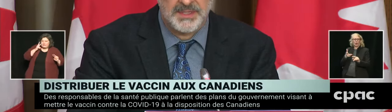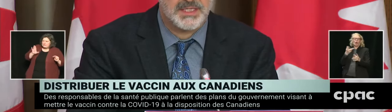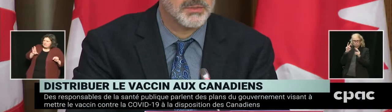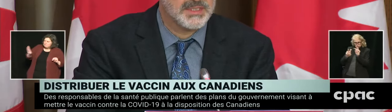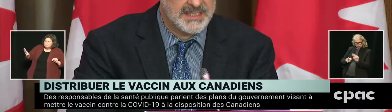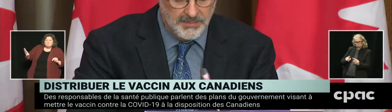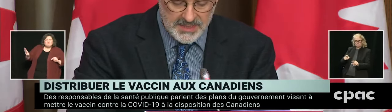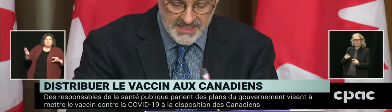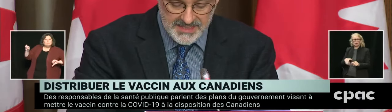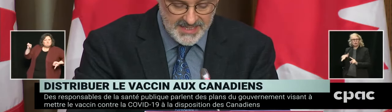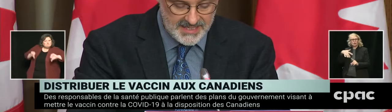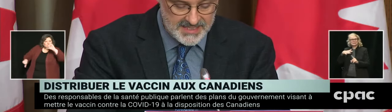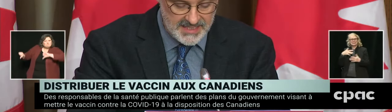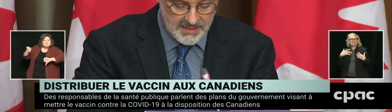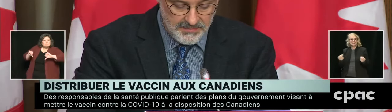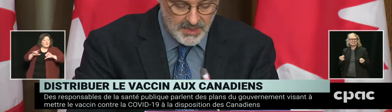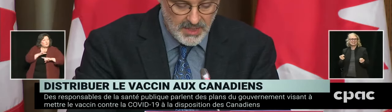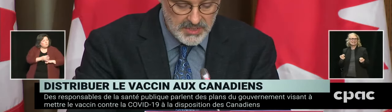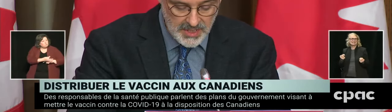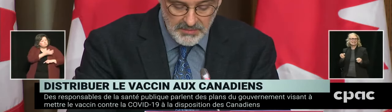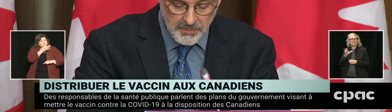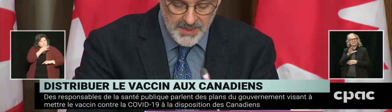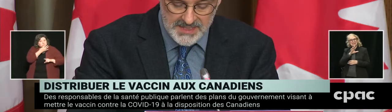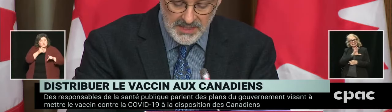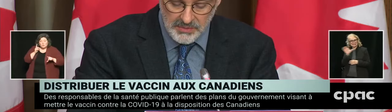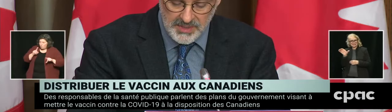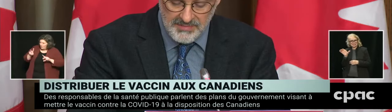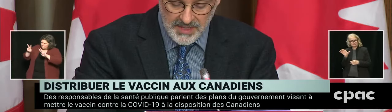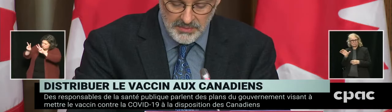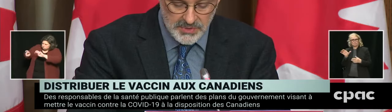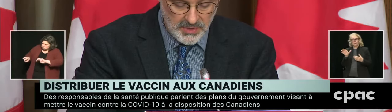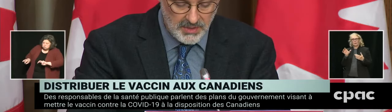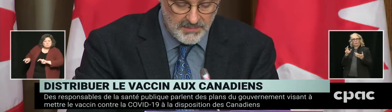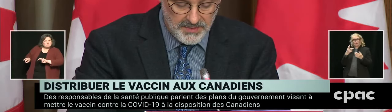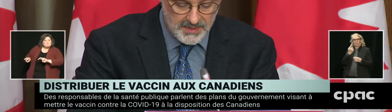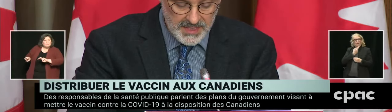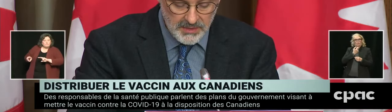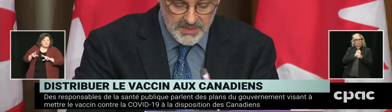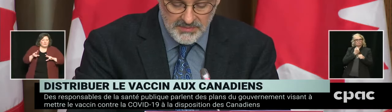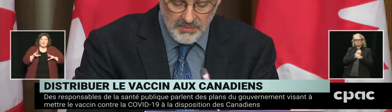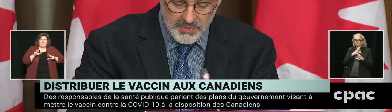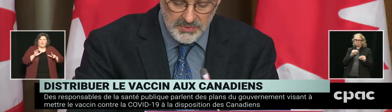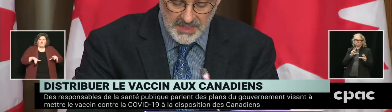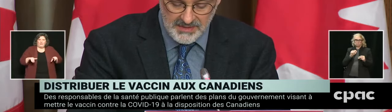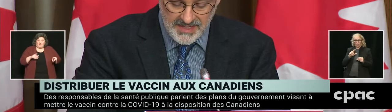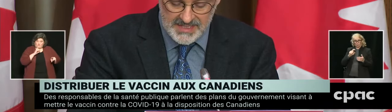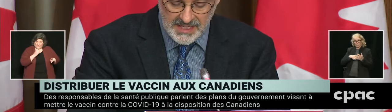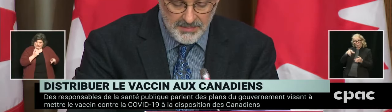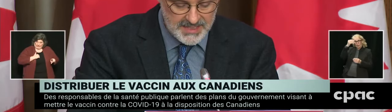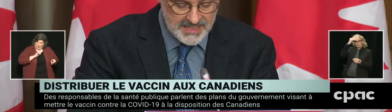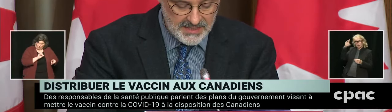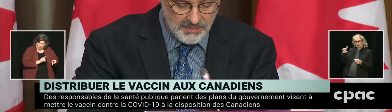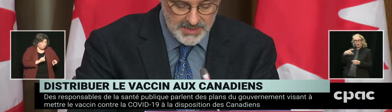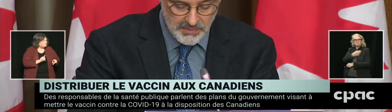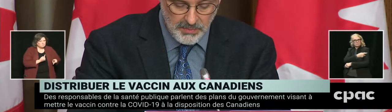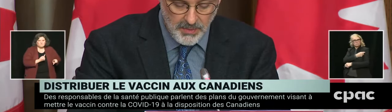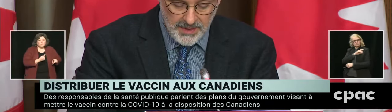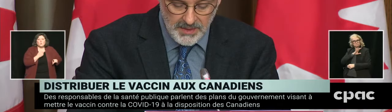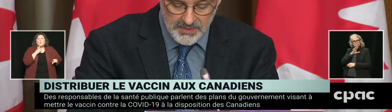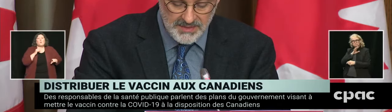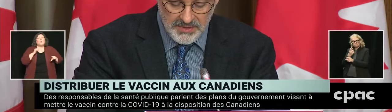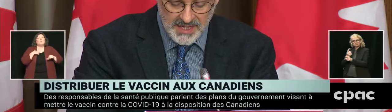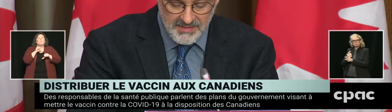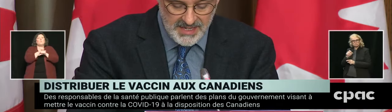dans le contexte du système de santé canadien. Cela ne veut pas dire que nous travaillons seuls. Dès que nous avons su que des vaccins commençaient à être mis au